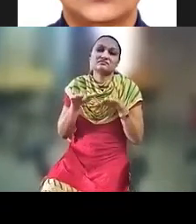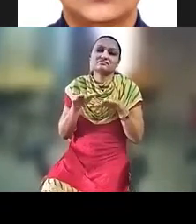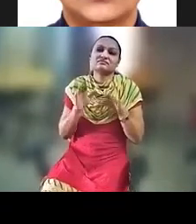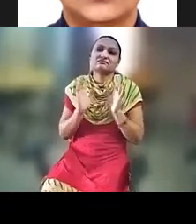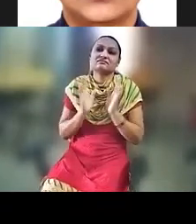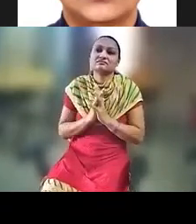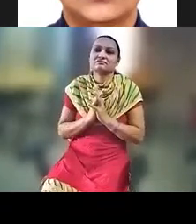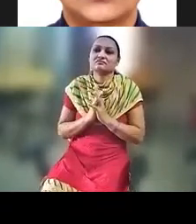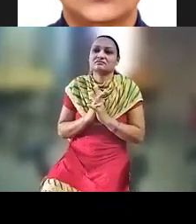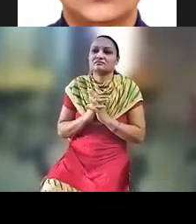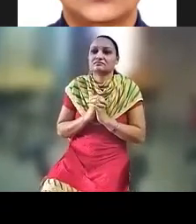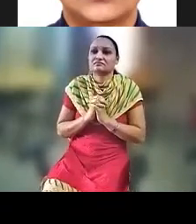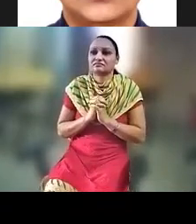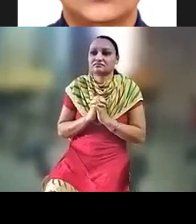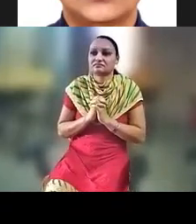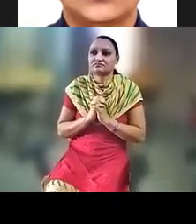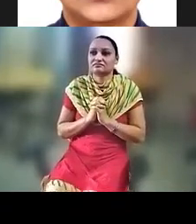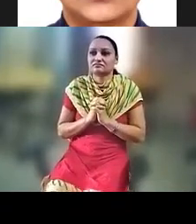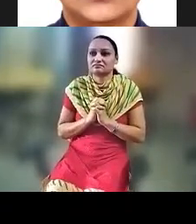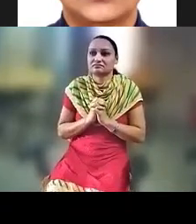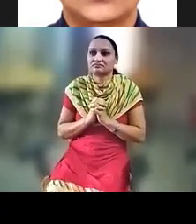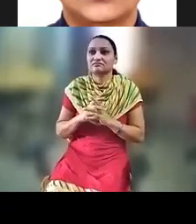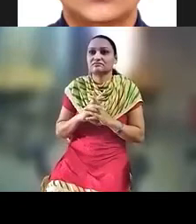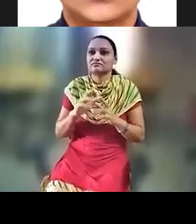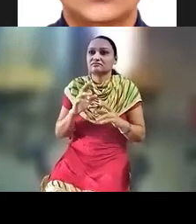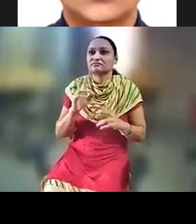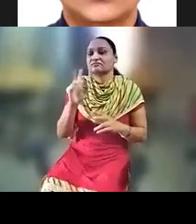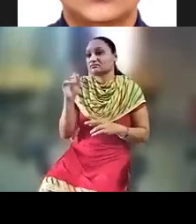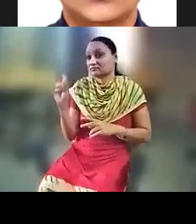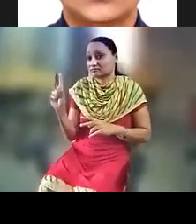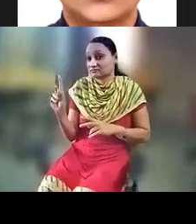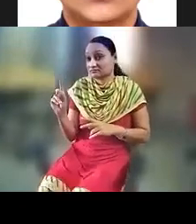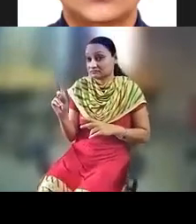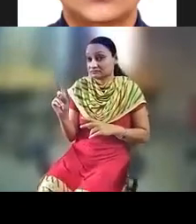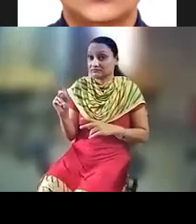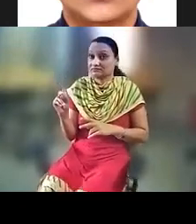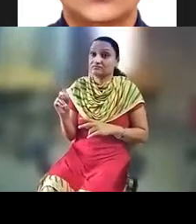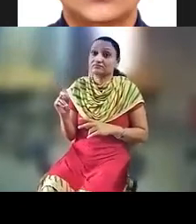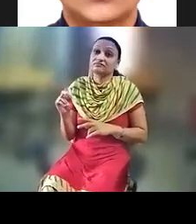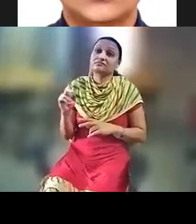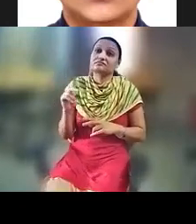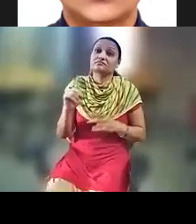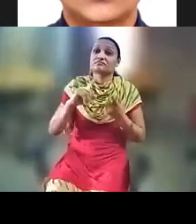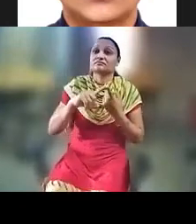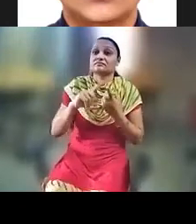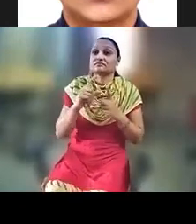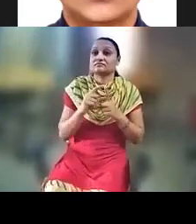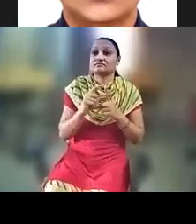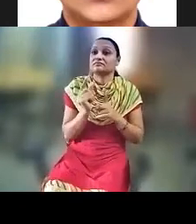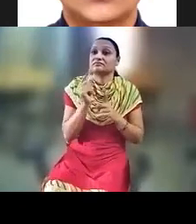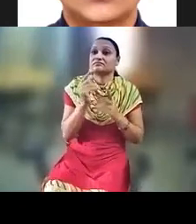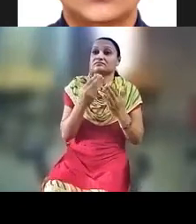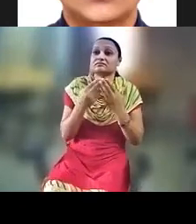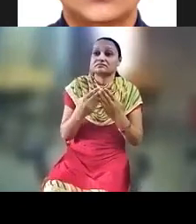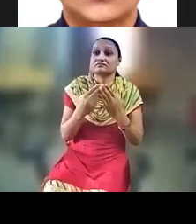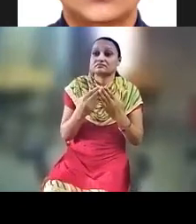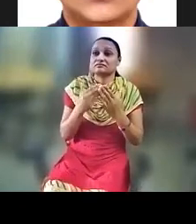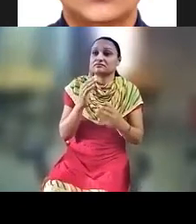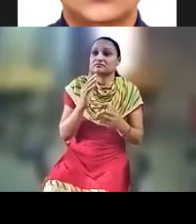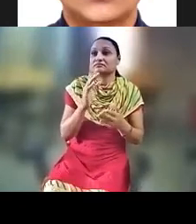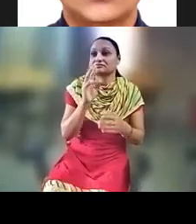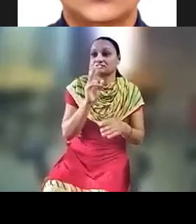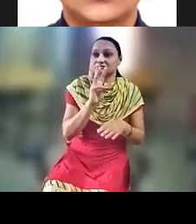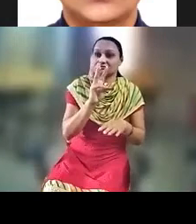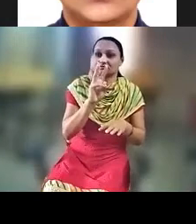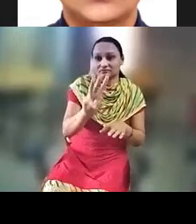सेकेंड इसका एस्पेक्ट है एजुकेशन फैक्टर्स। यंग चिल्ड्रन नॉट इन स्कूल, 3 से 4 साल के बच्चे जो स्कूल में नहीं